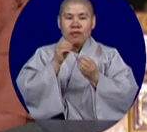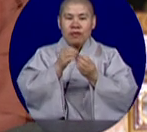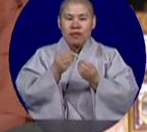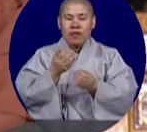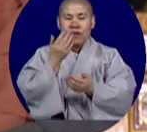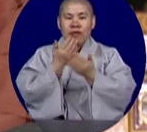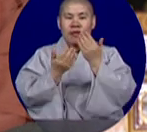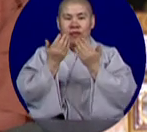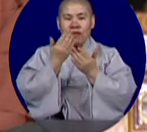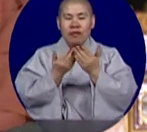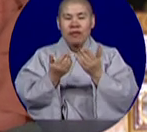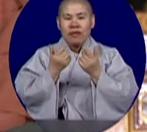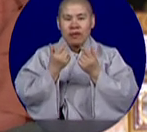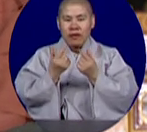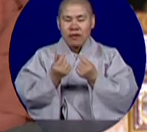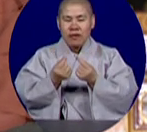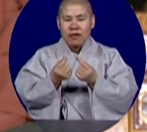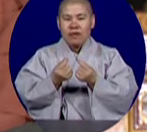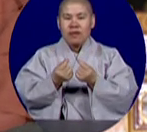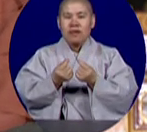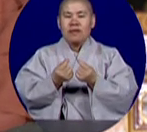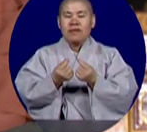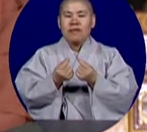점화. 그게 설법입니다.